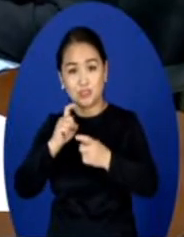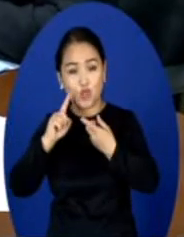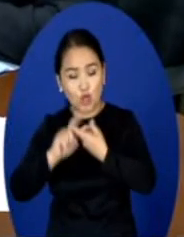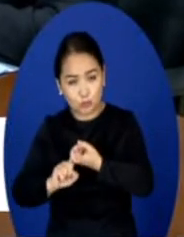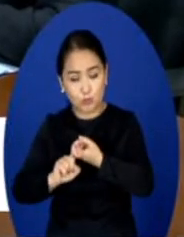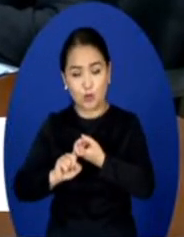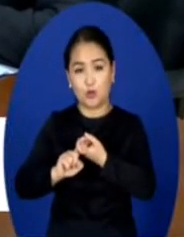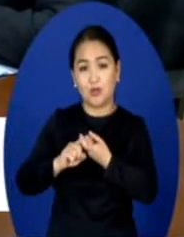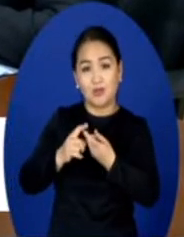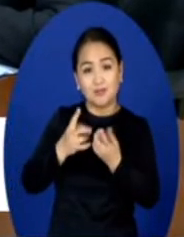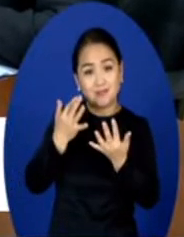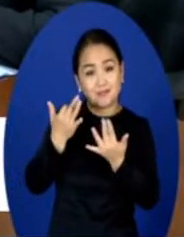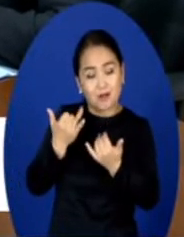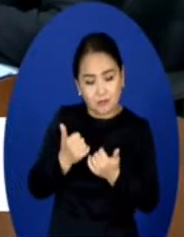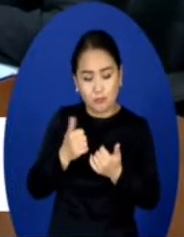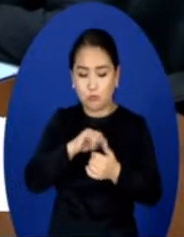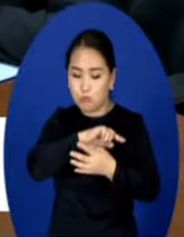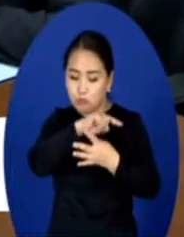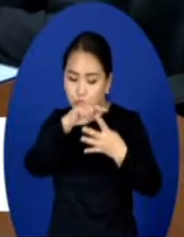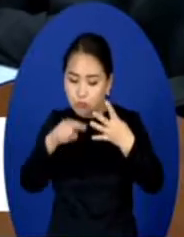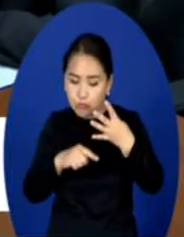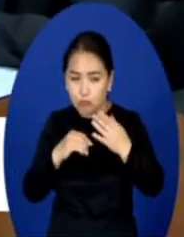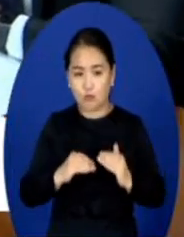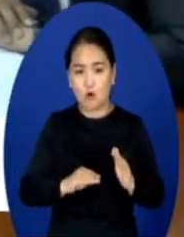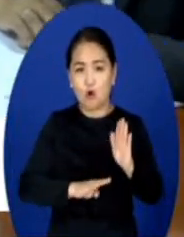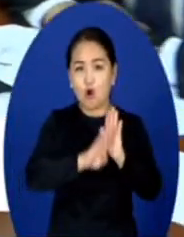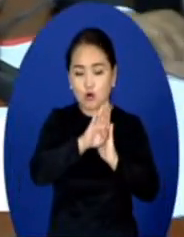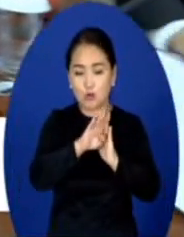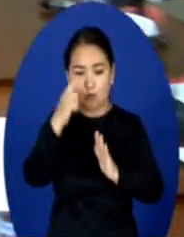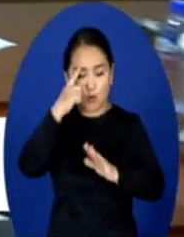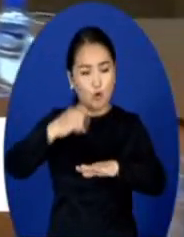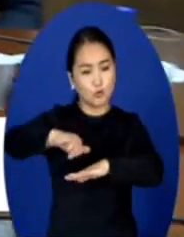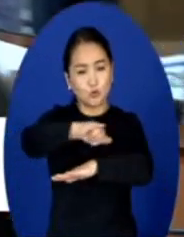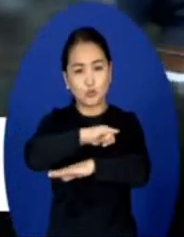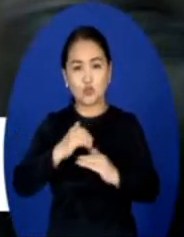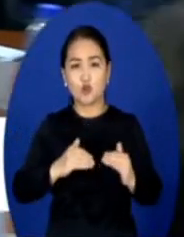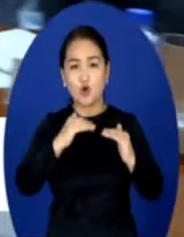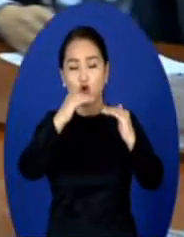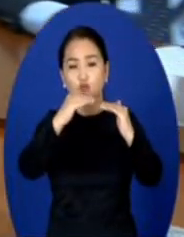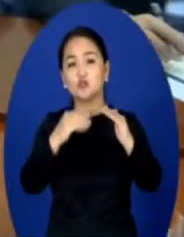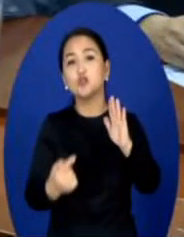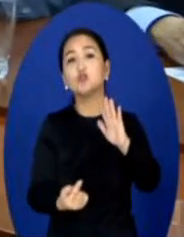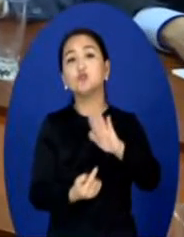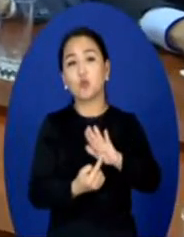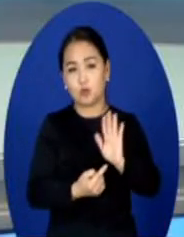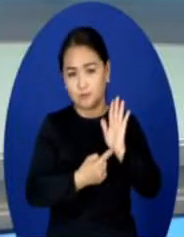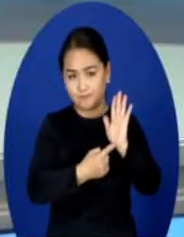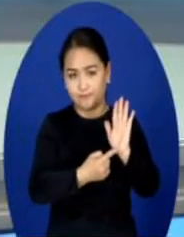стратегийн салбаруудаа хөгжүүлэх асуудал нь Монгол улсын хөгжлийн суурь юм а гэдгийг ерөнхий сайд анзаалсан.